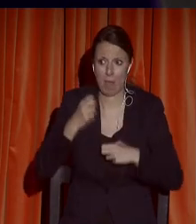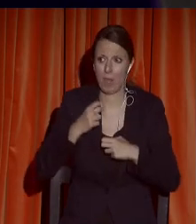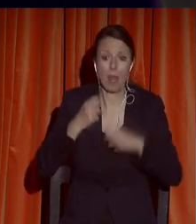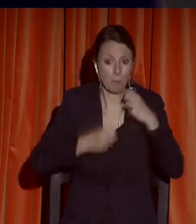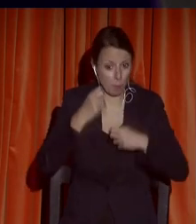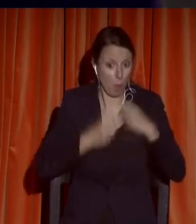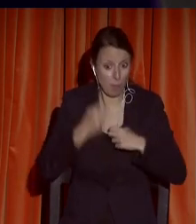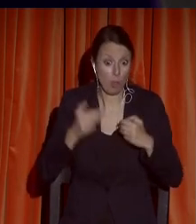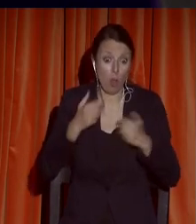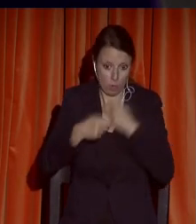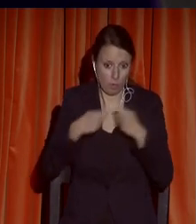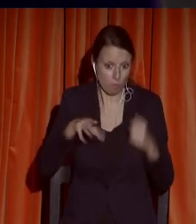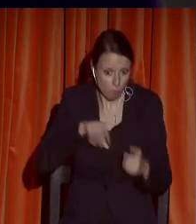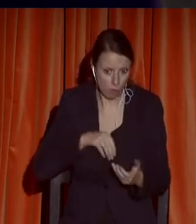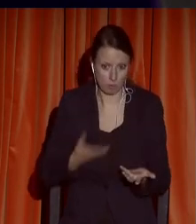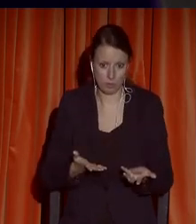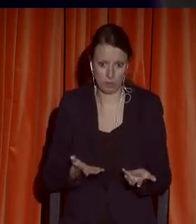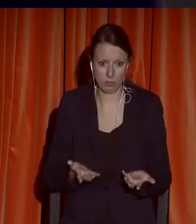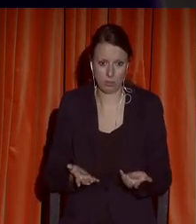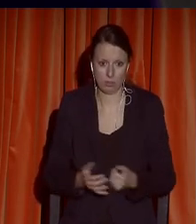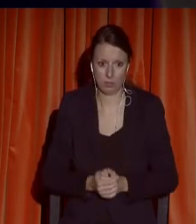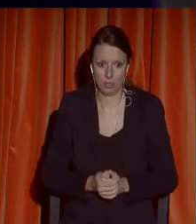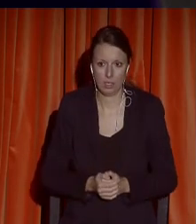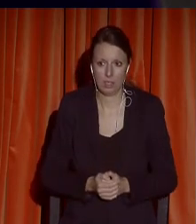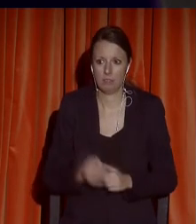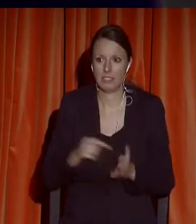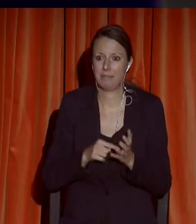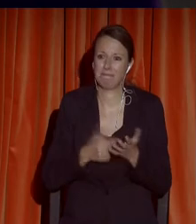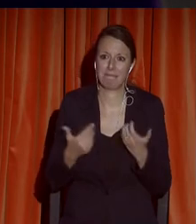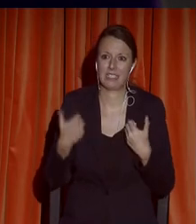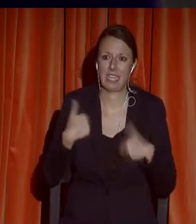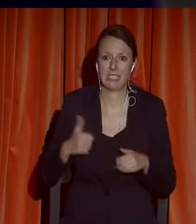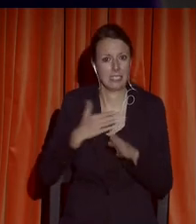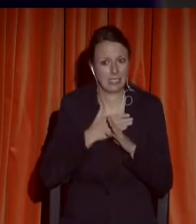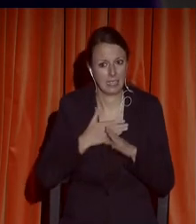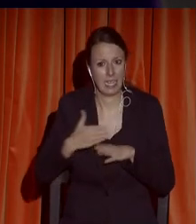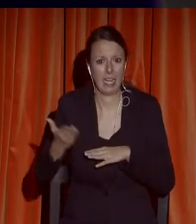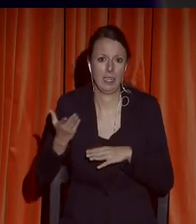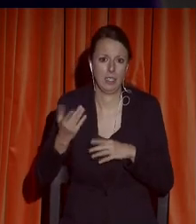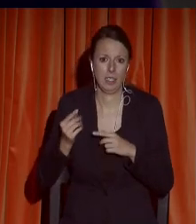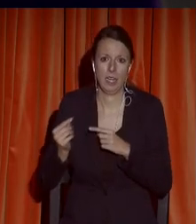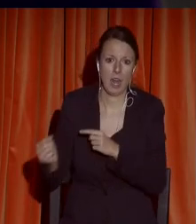rozwiązania. I teraz nie chciałbym tutaj dalej podążać,